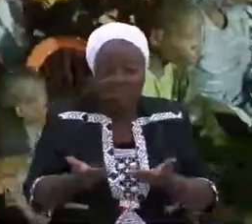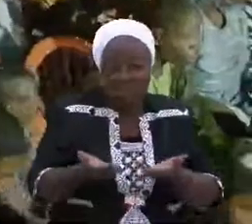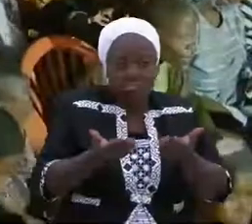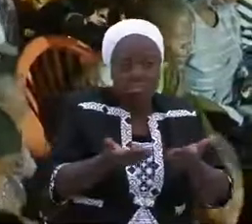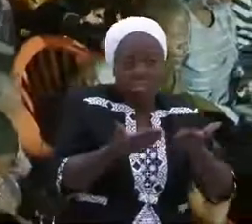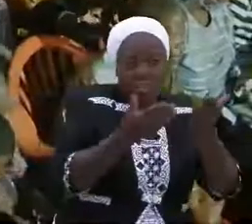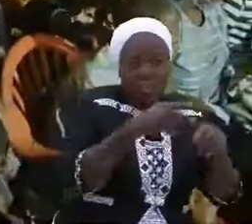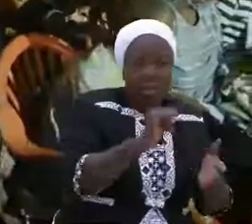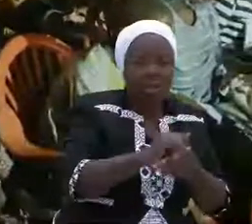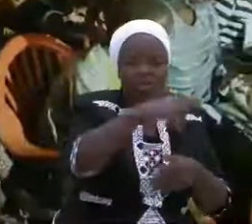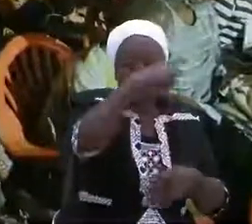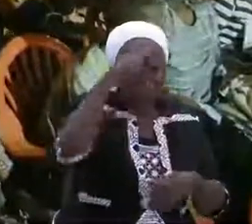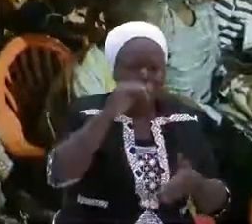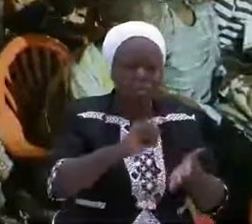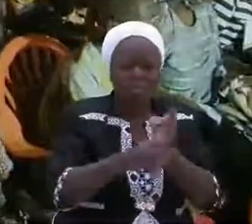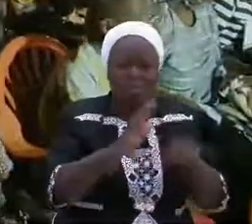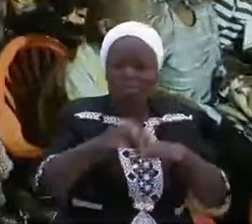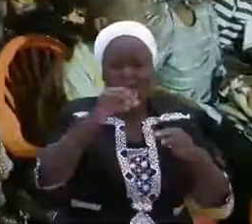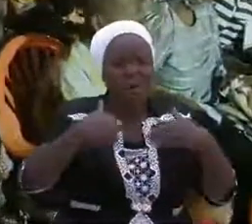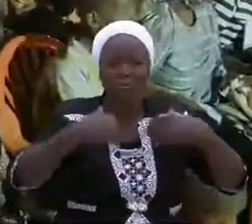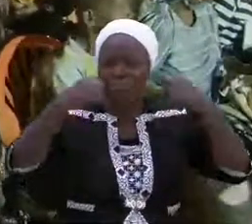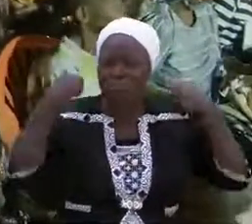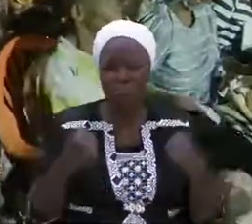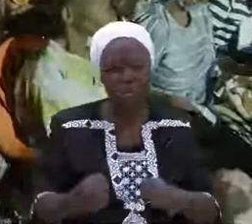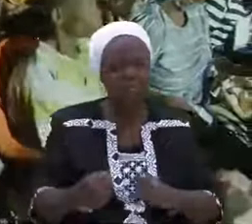Et on les faisait déplacer.